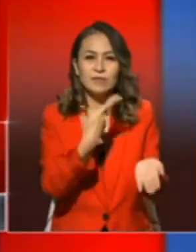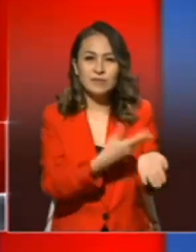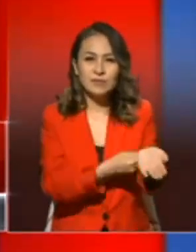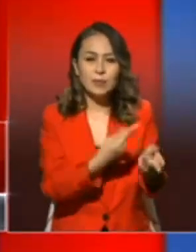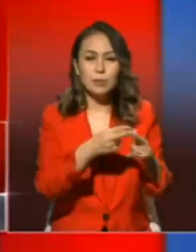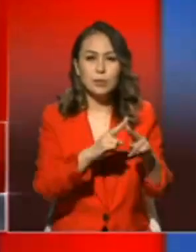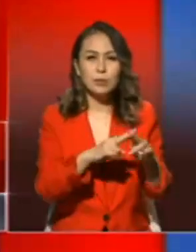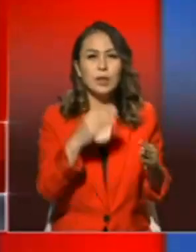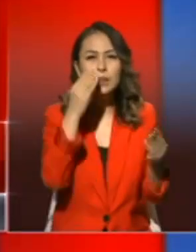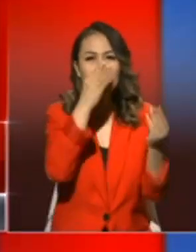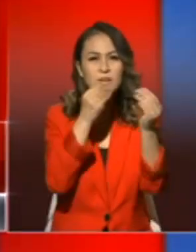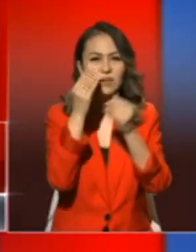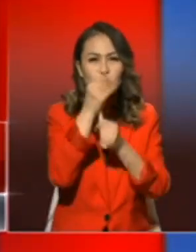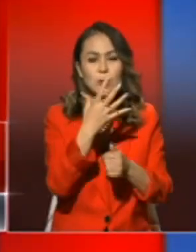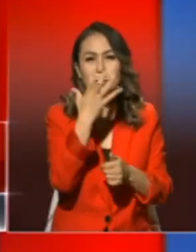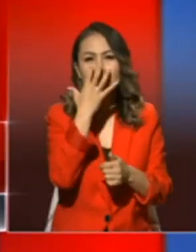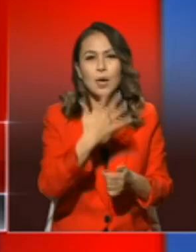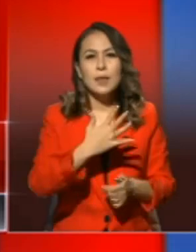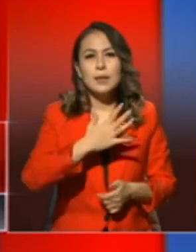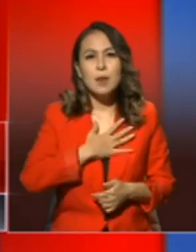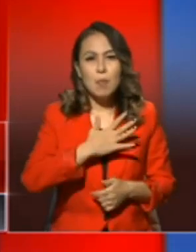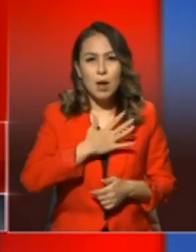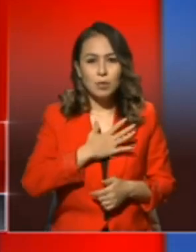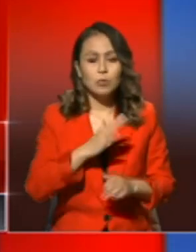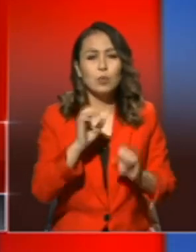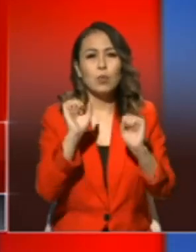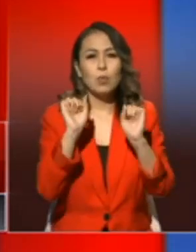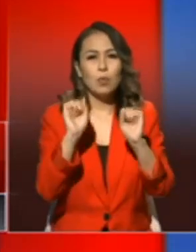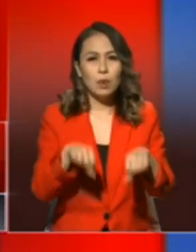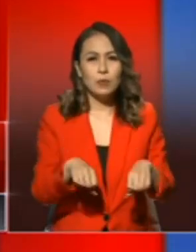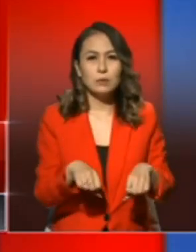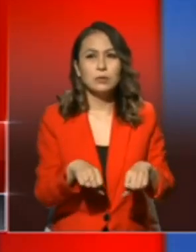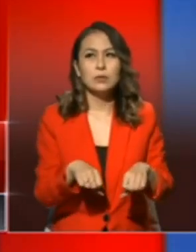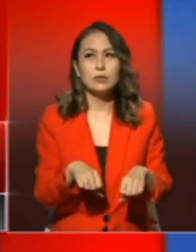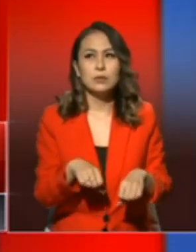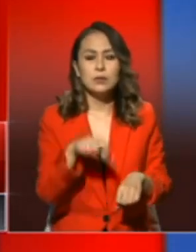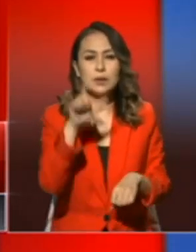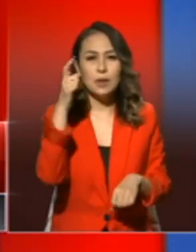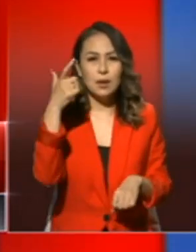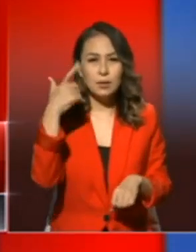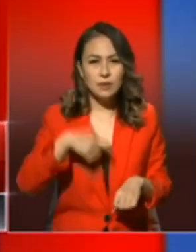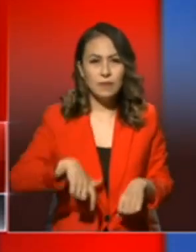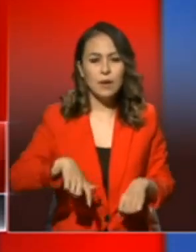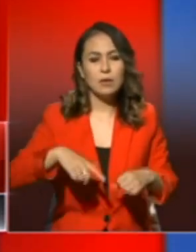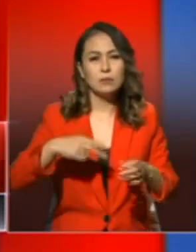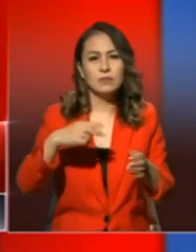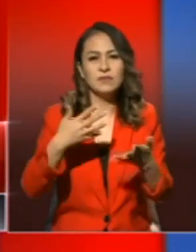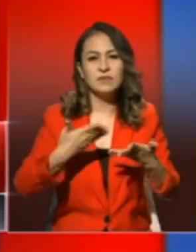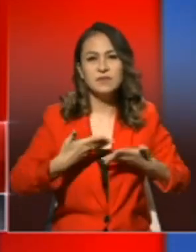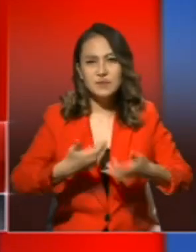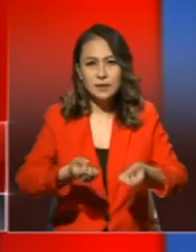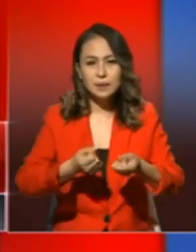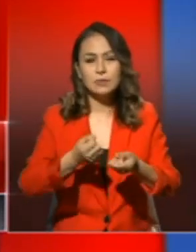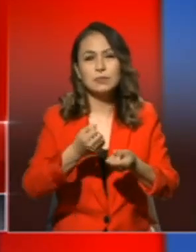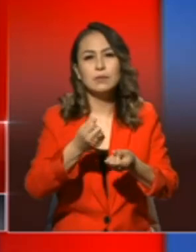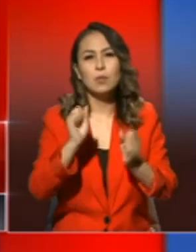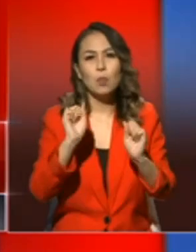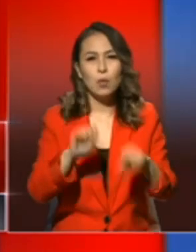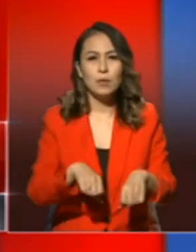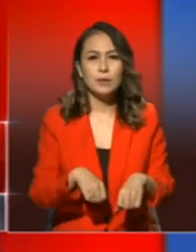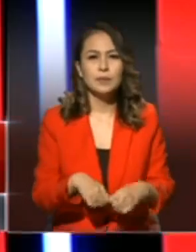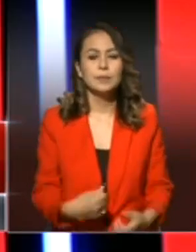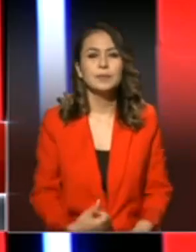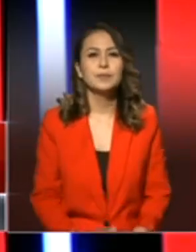жасанды демалу болады. Сол кезде ғана адамның денесін ол адамның туысқан жақындары болмаған жағдайда ше?